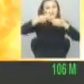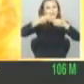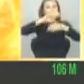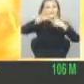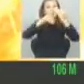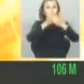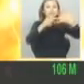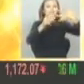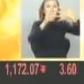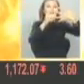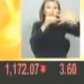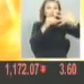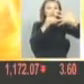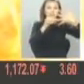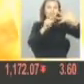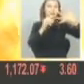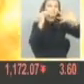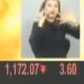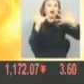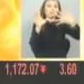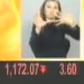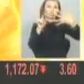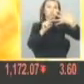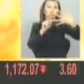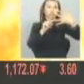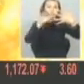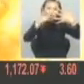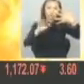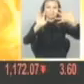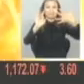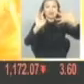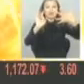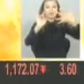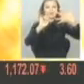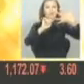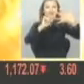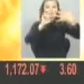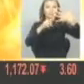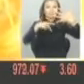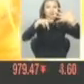ที่4ก็คือหุ้นของบ้านปูค่ะปรับตัวลงไป8บาทตามมาด้วยปตท. เคมีคอลนะคะ